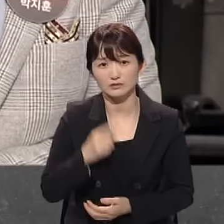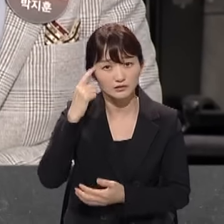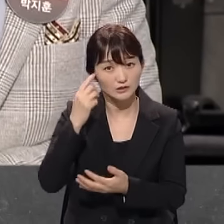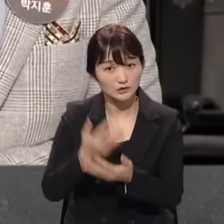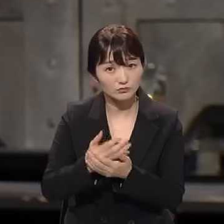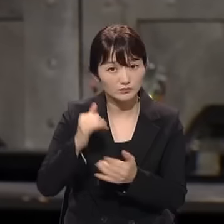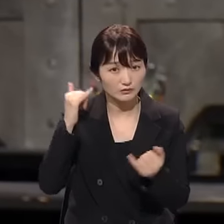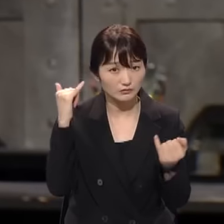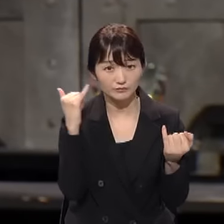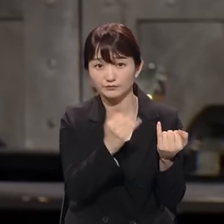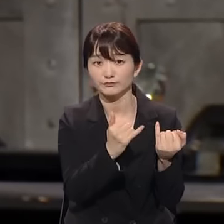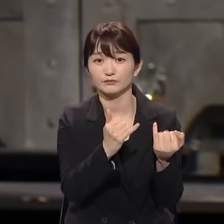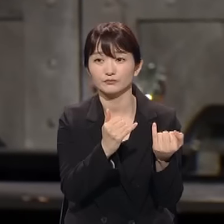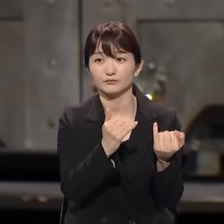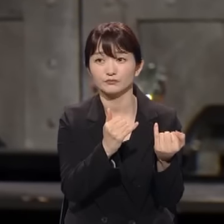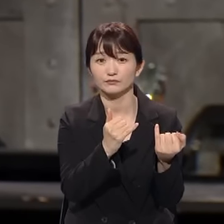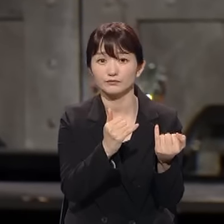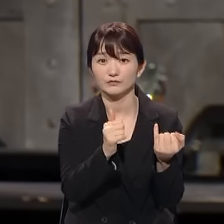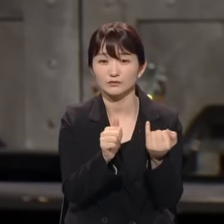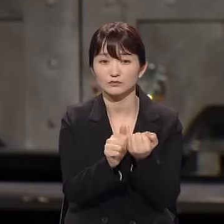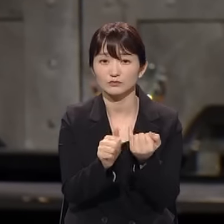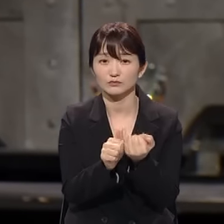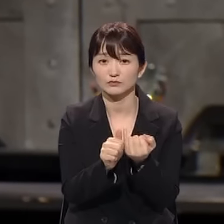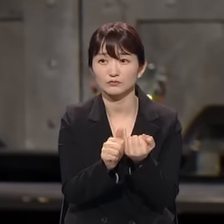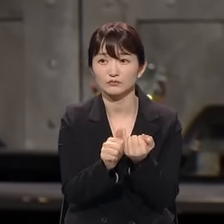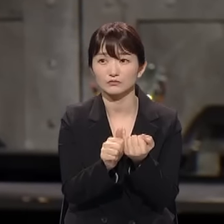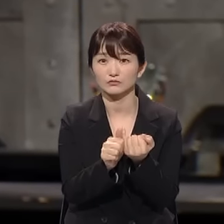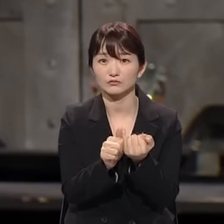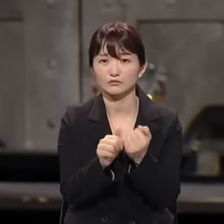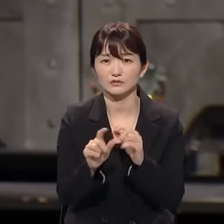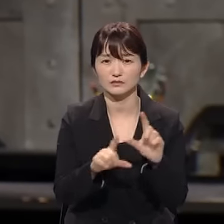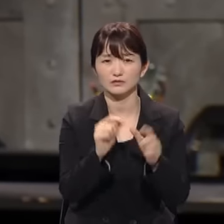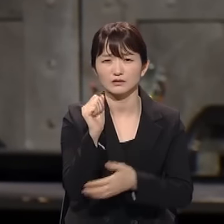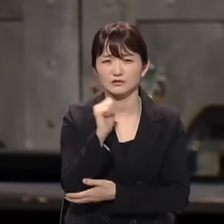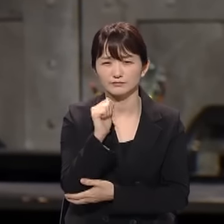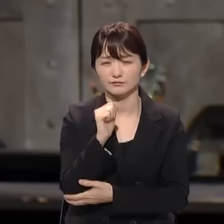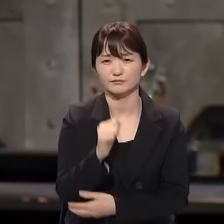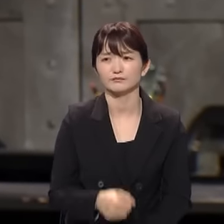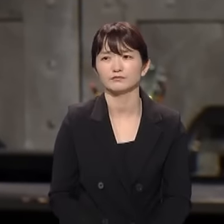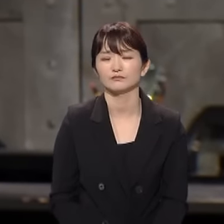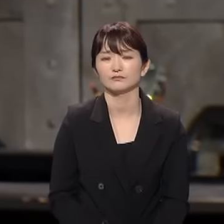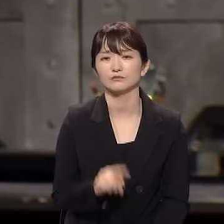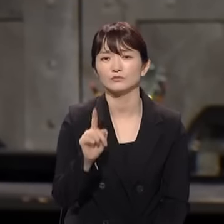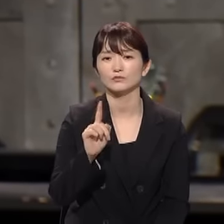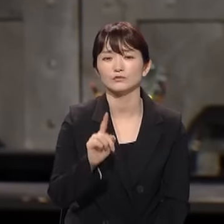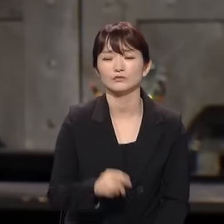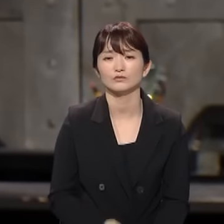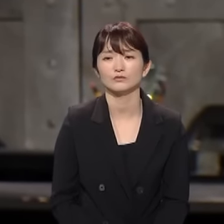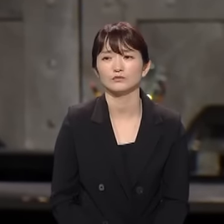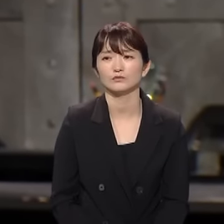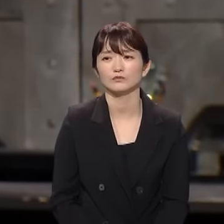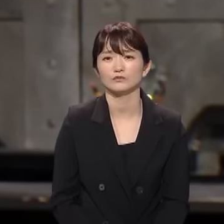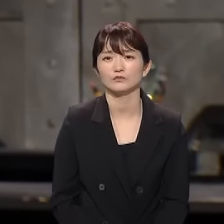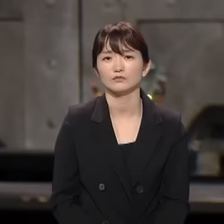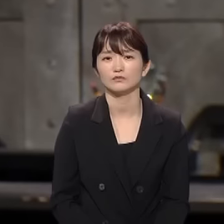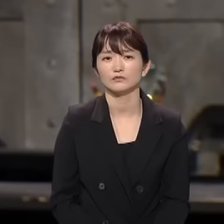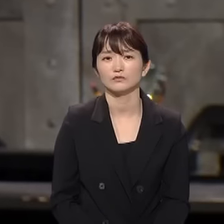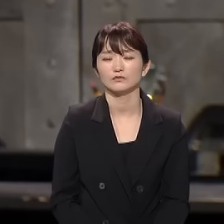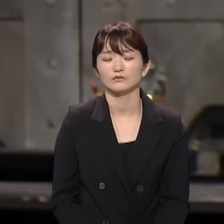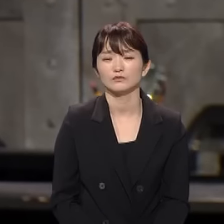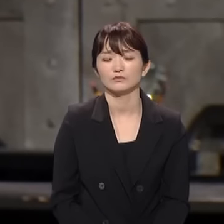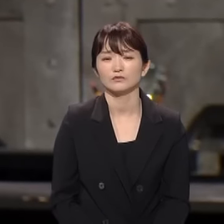충격적인 전화가 한 통 걸려오면서 이 부부가 사실 부부 생활이 흔들리게 되는데 어떤 내용이냐면 형부가 전화를